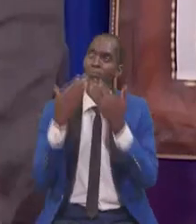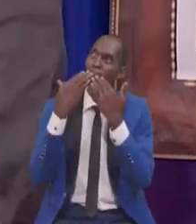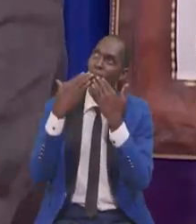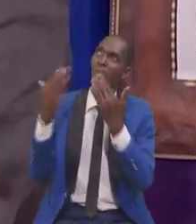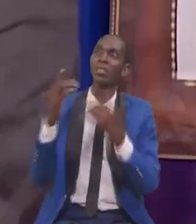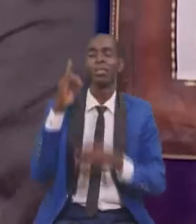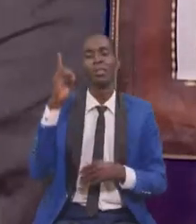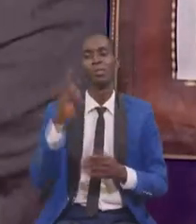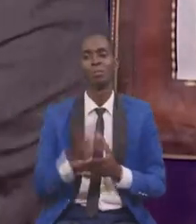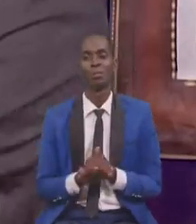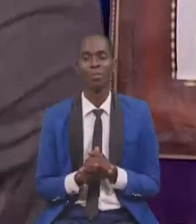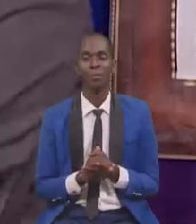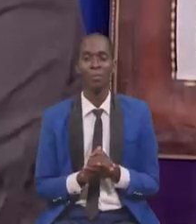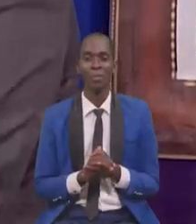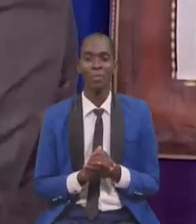Remercie-le.